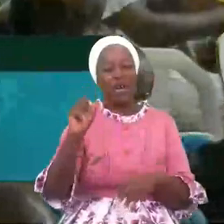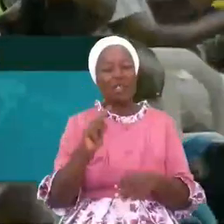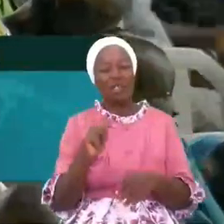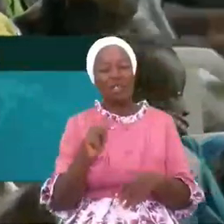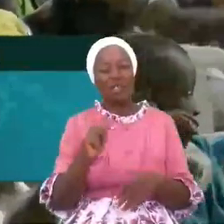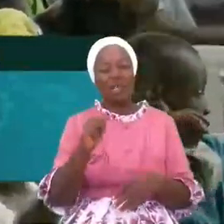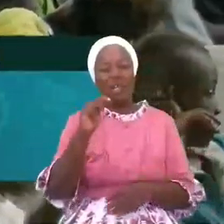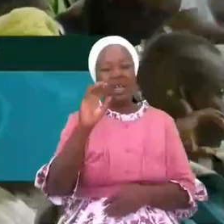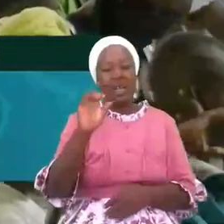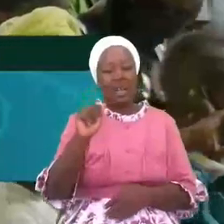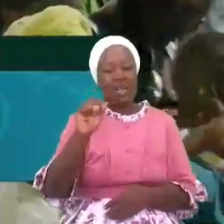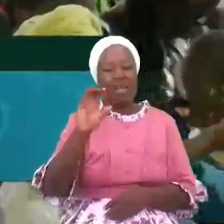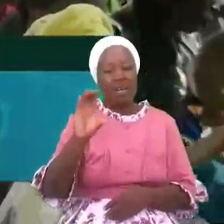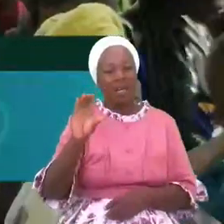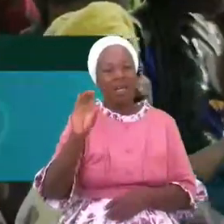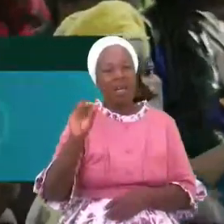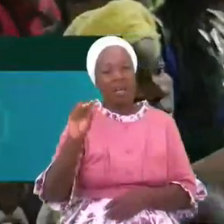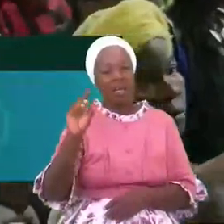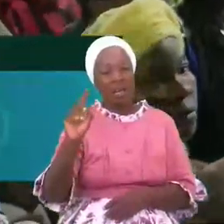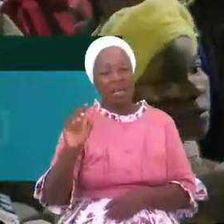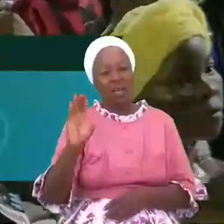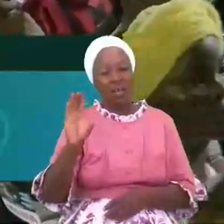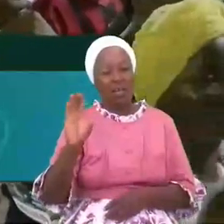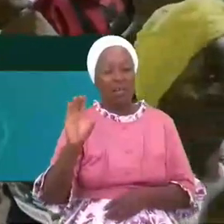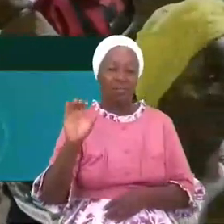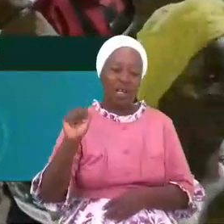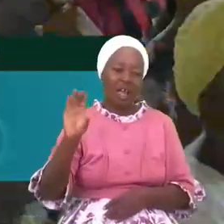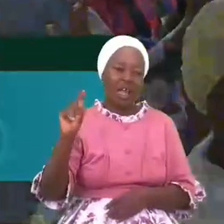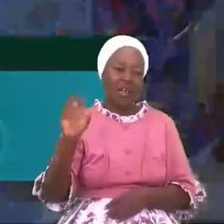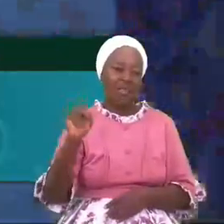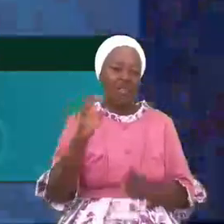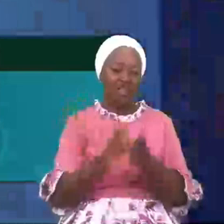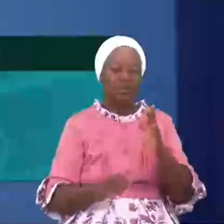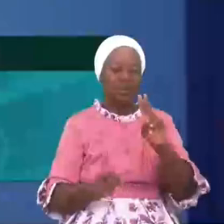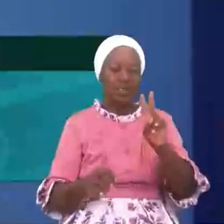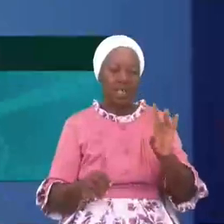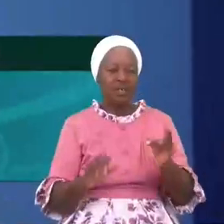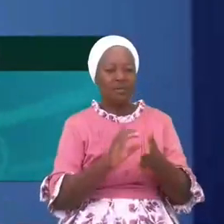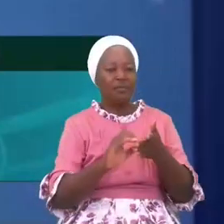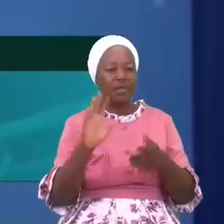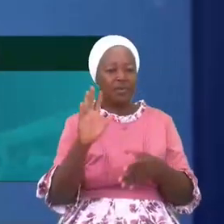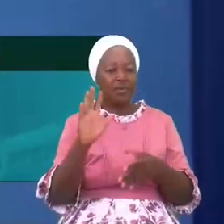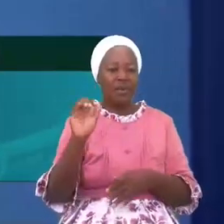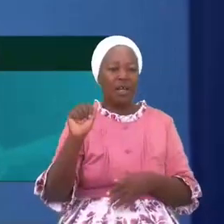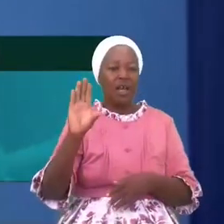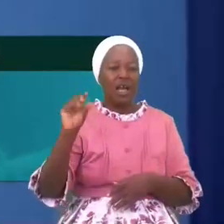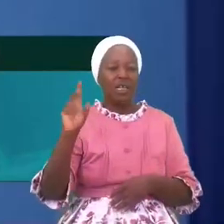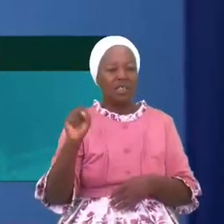Acte 28, verset 20. Actes 28,